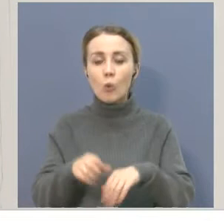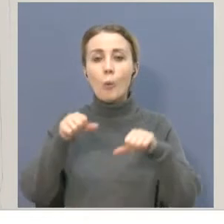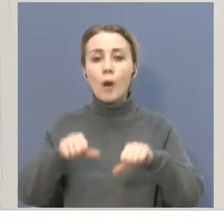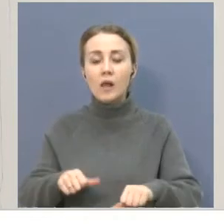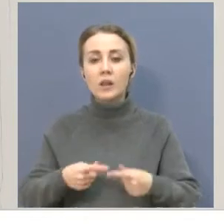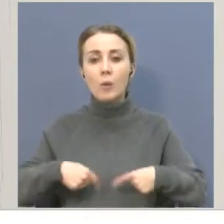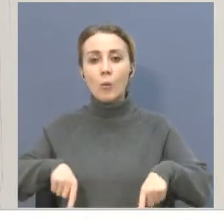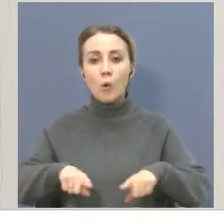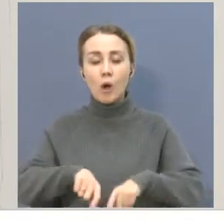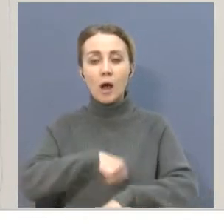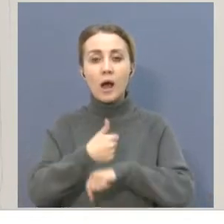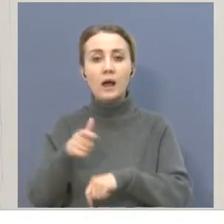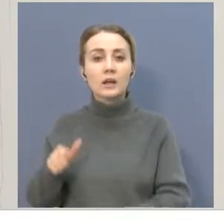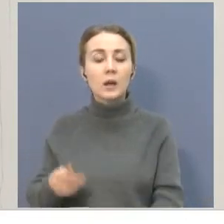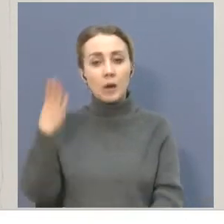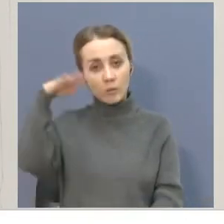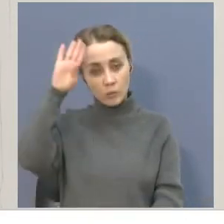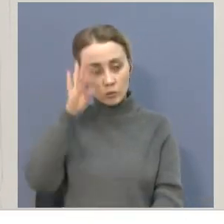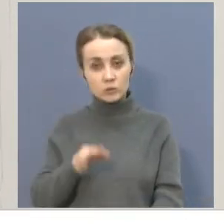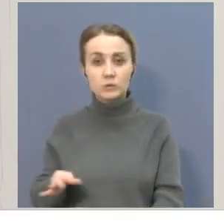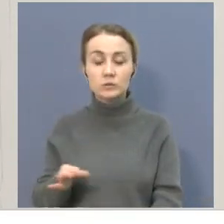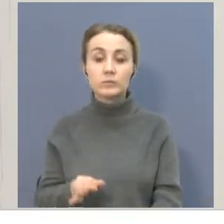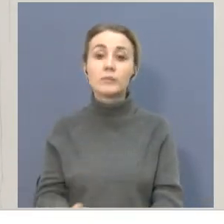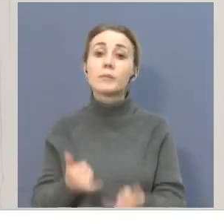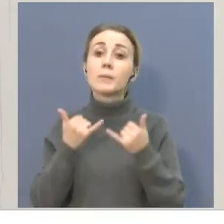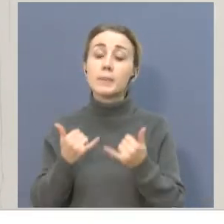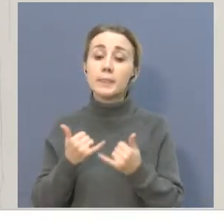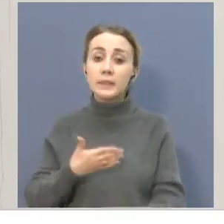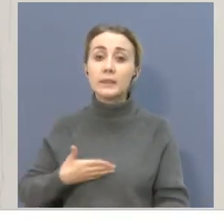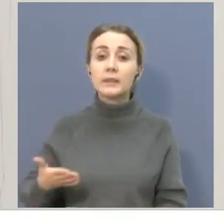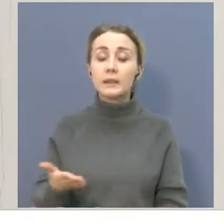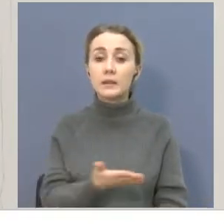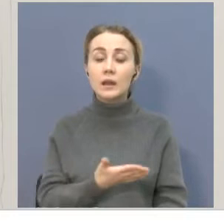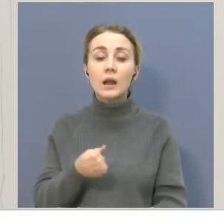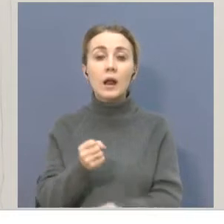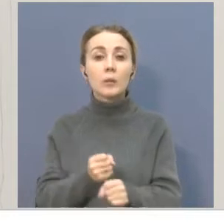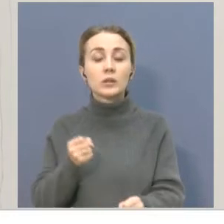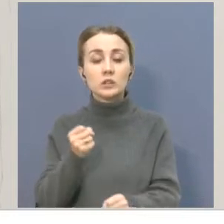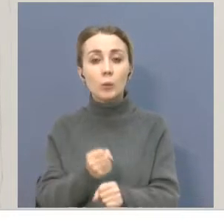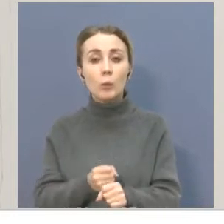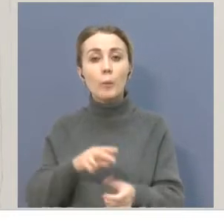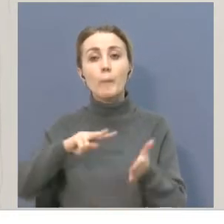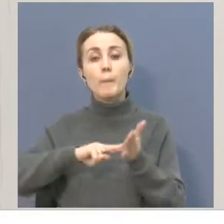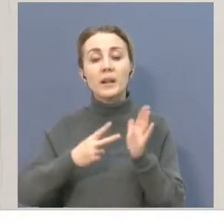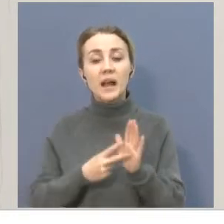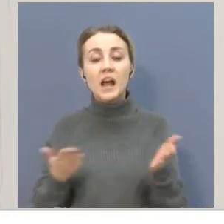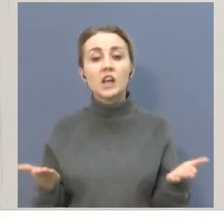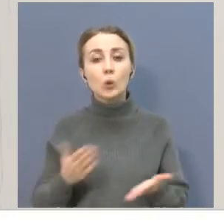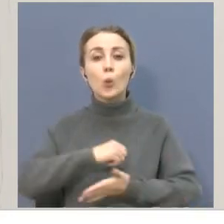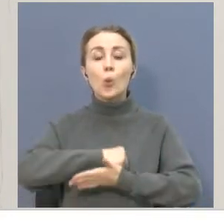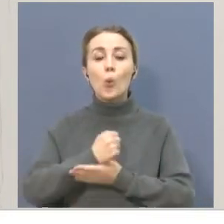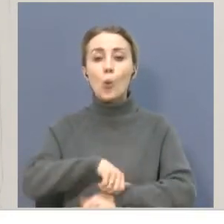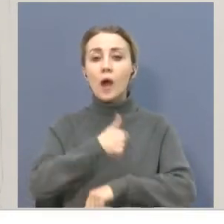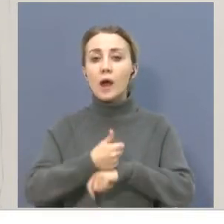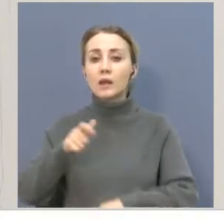Әдеп жөніндегі уәкілдерді жетілдіру мақсатында біз облыс әкімі бекіткен жоспарды дайындадық. Онда азаматтарды жеке мәселелермен